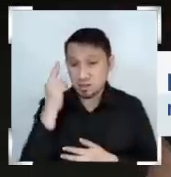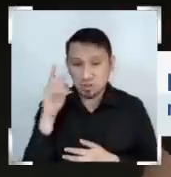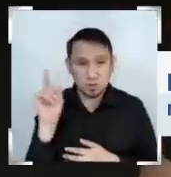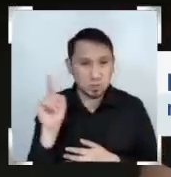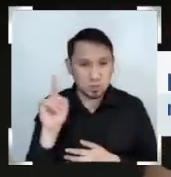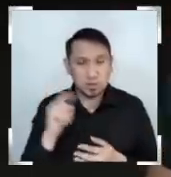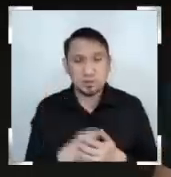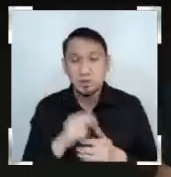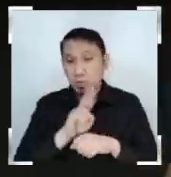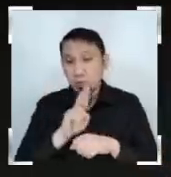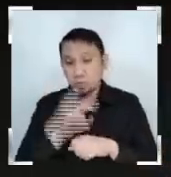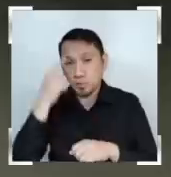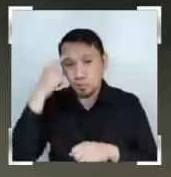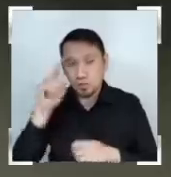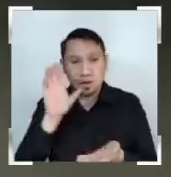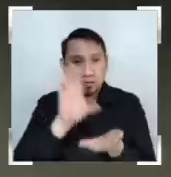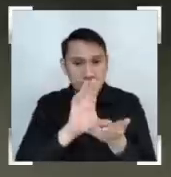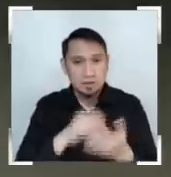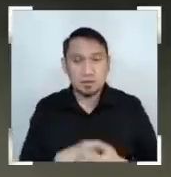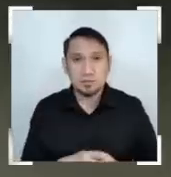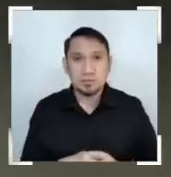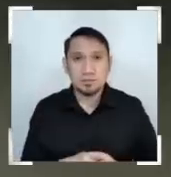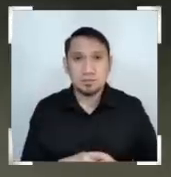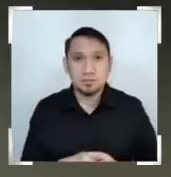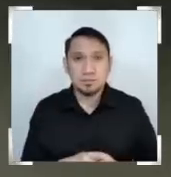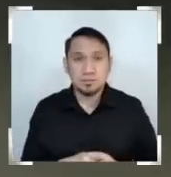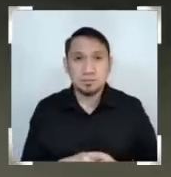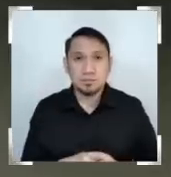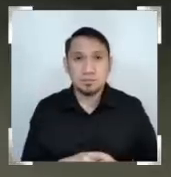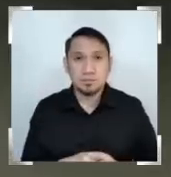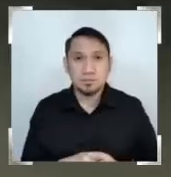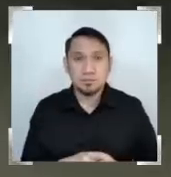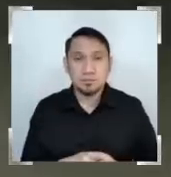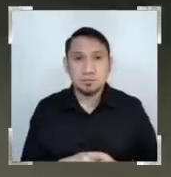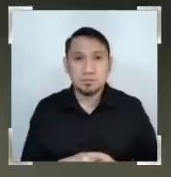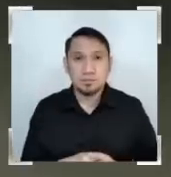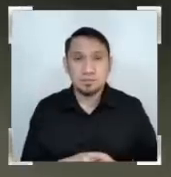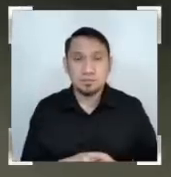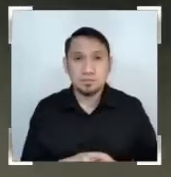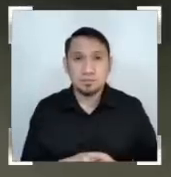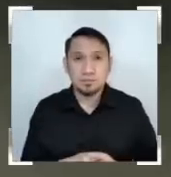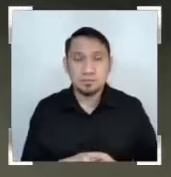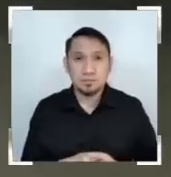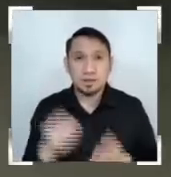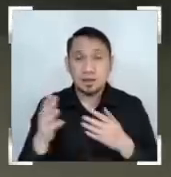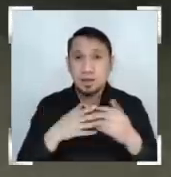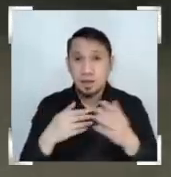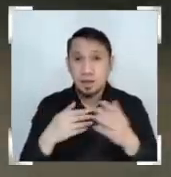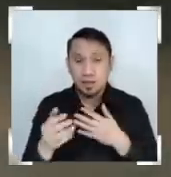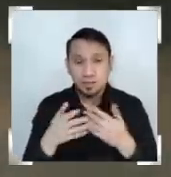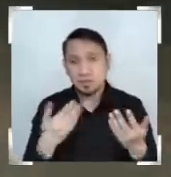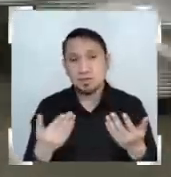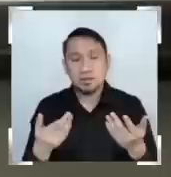pampuhunan. Pia, kahit anong pamamaluktot daw dahil sa